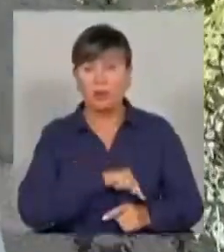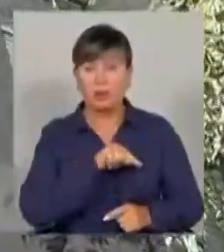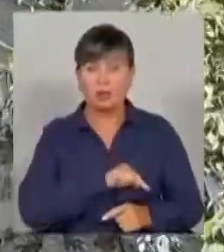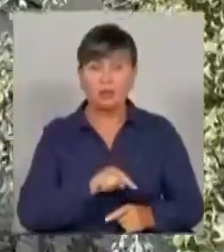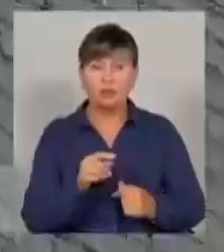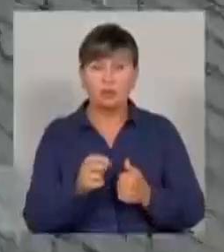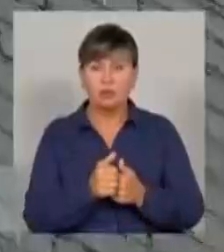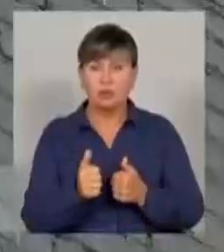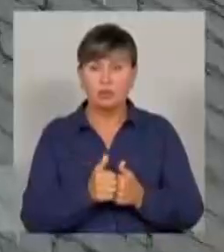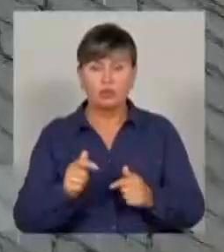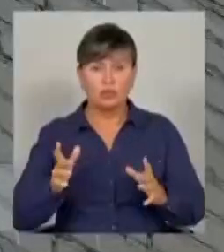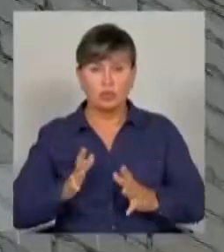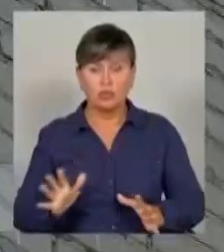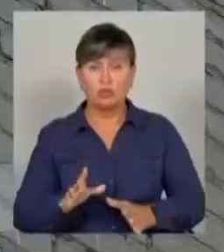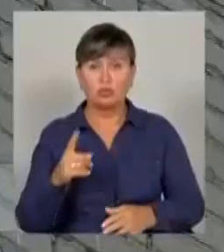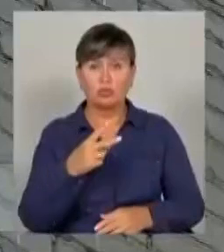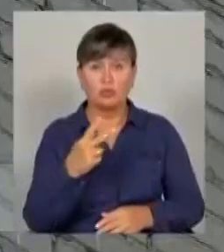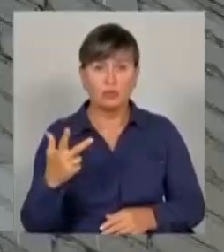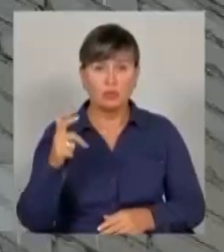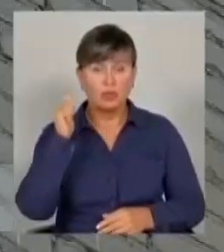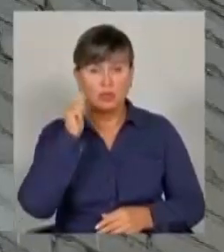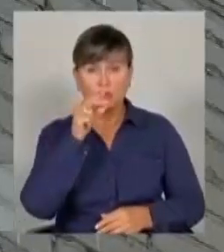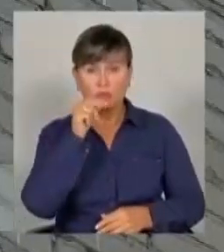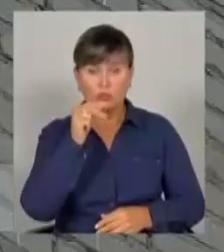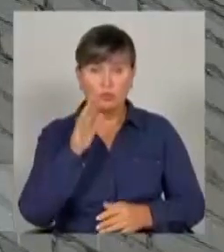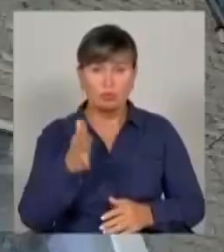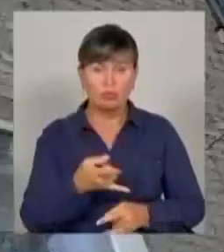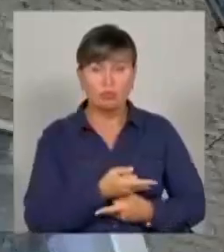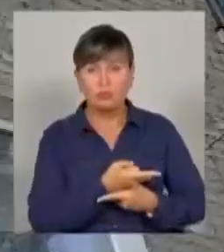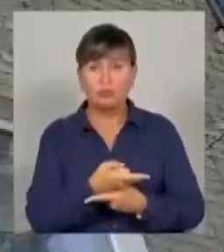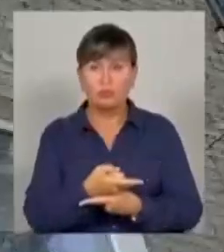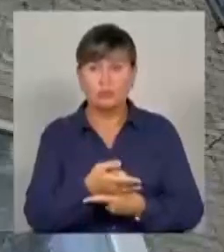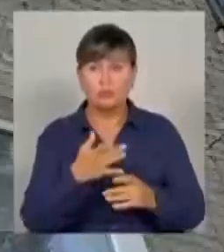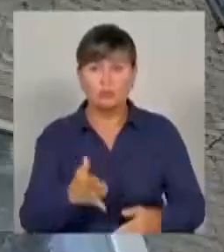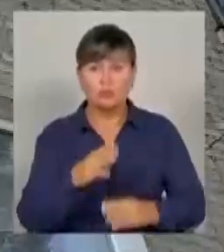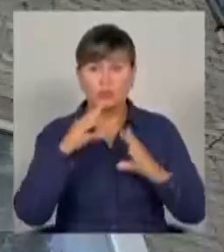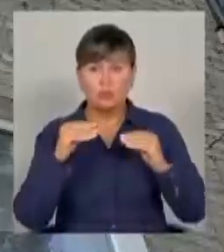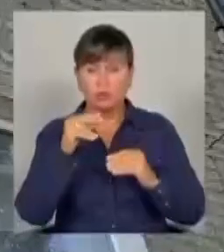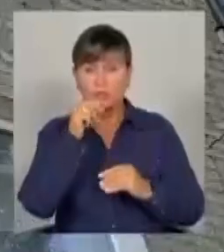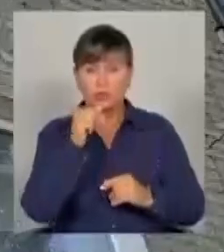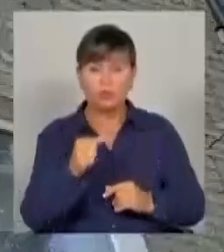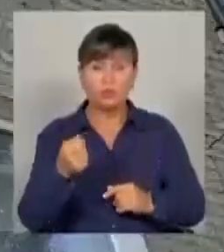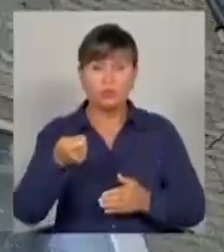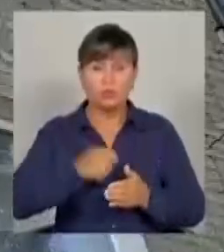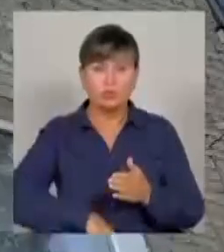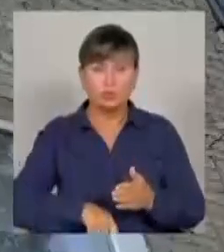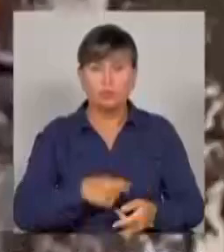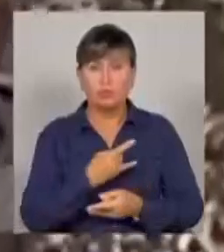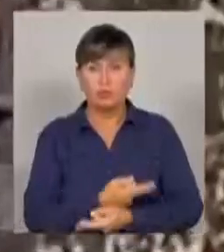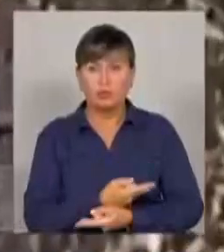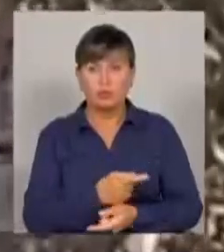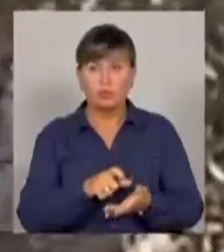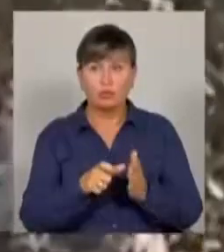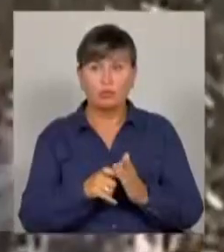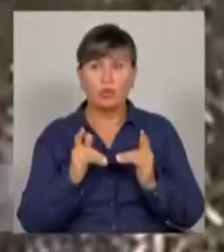новых соседей, они не ожидали, что 23-летний глава семейства пойдет на такой отчаянный шаг. Накануне вечером мужчина заперся вместе с грудной малышкой в